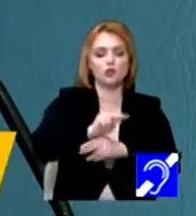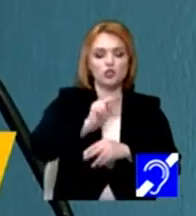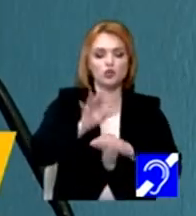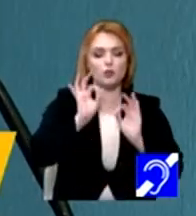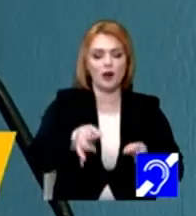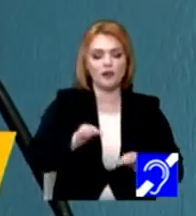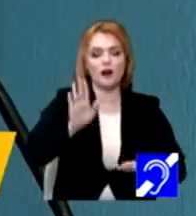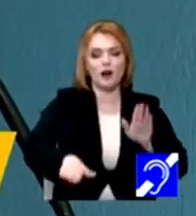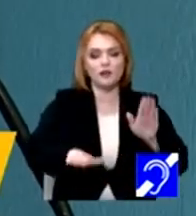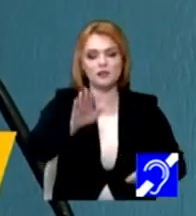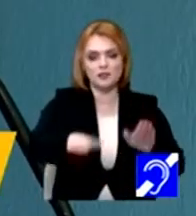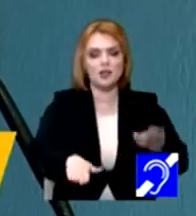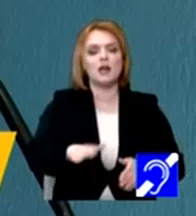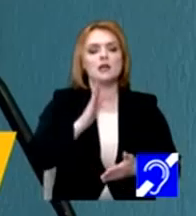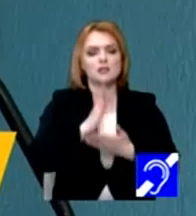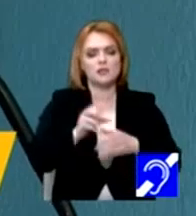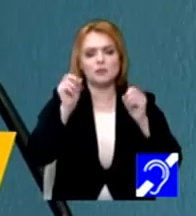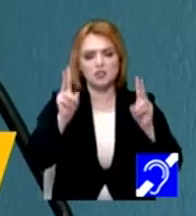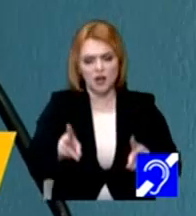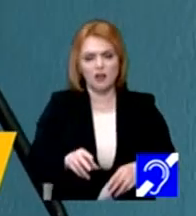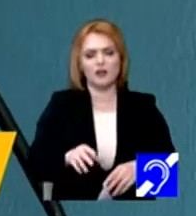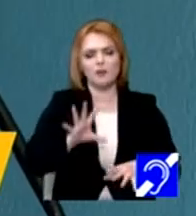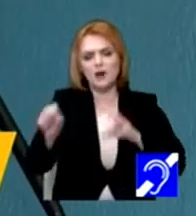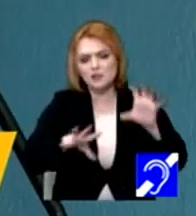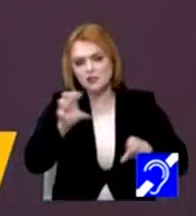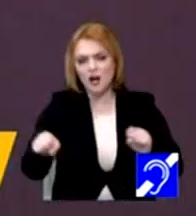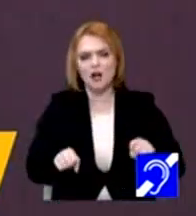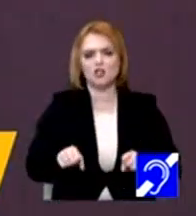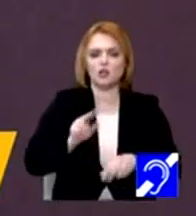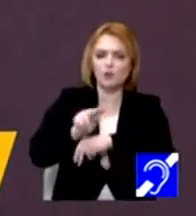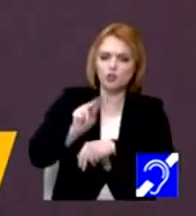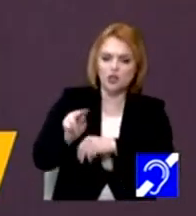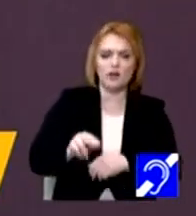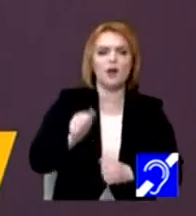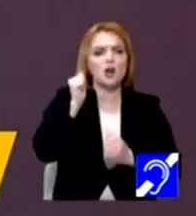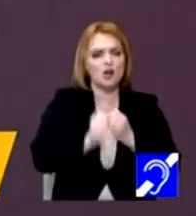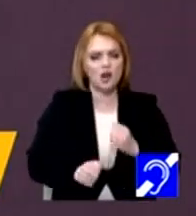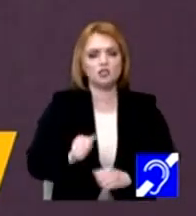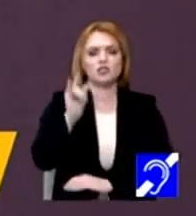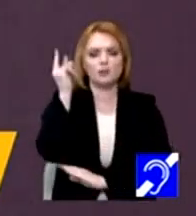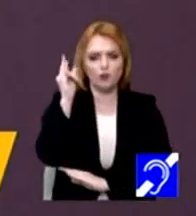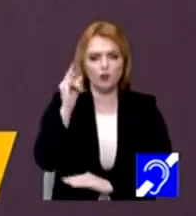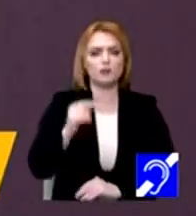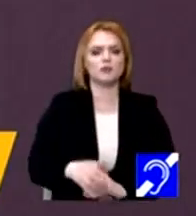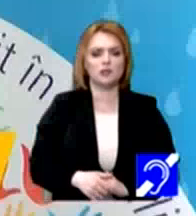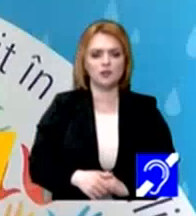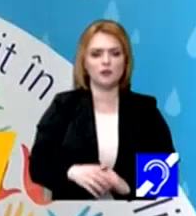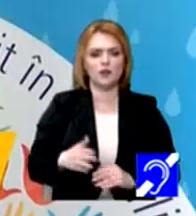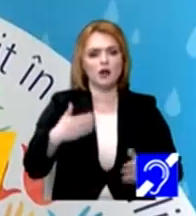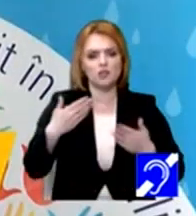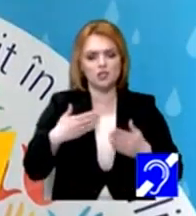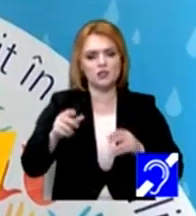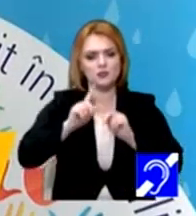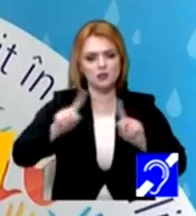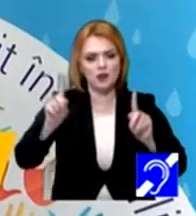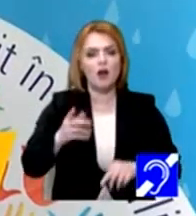pentru talpă, sunt masaj, kinito, stretching corporal. Fiecare copil, fiecare diagnoză este abordat mai special. Atunci când ai